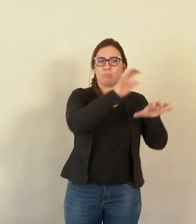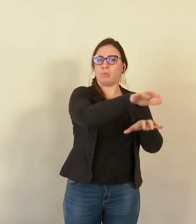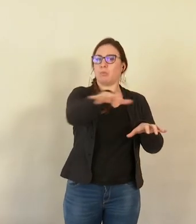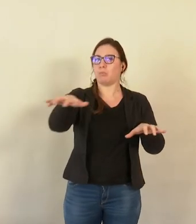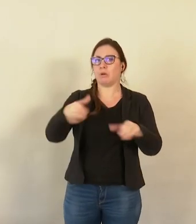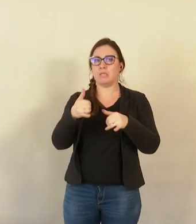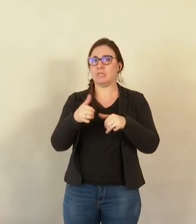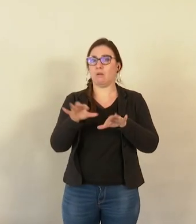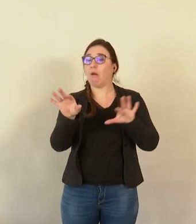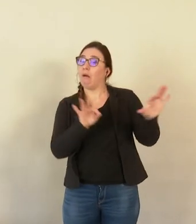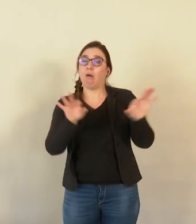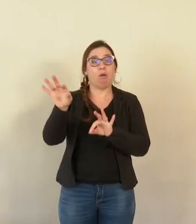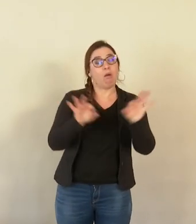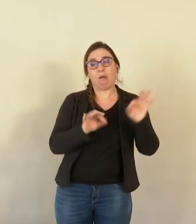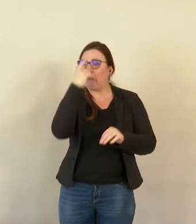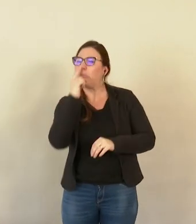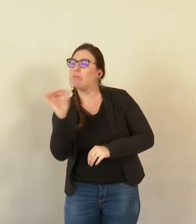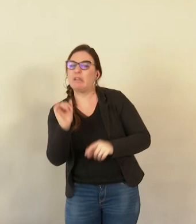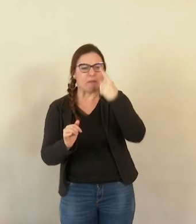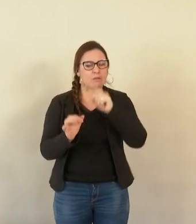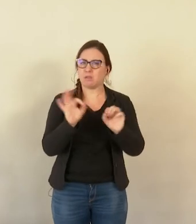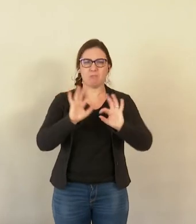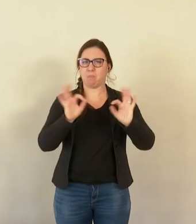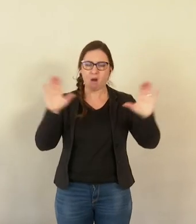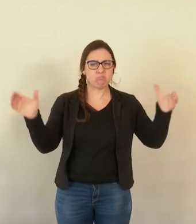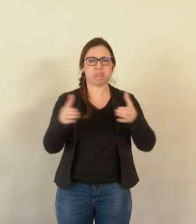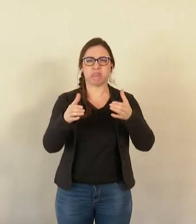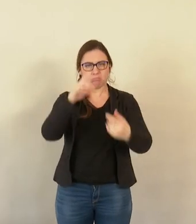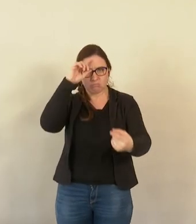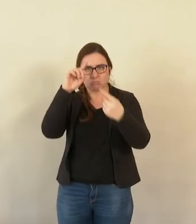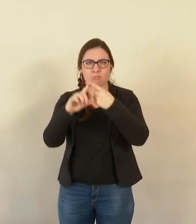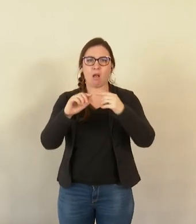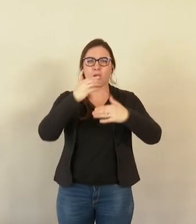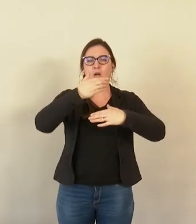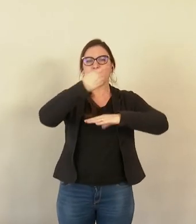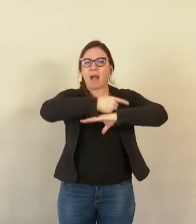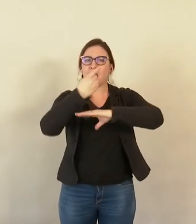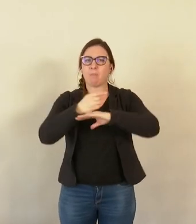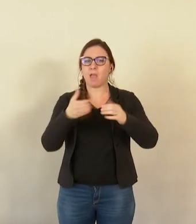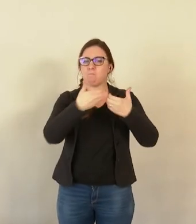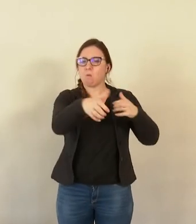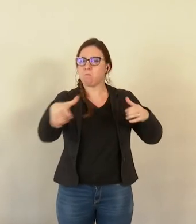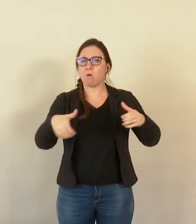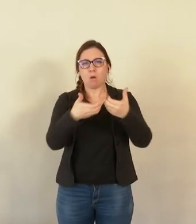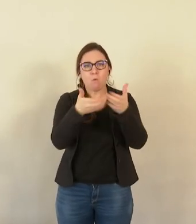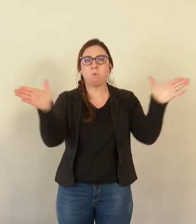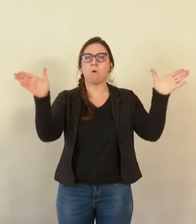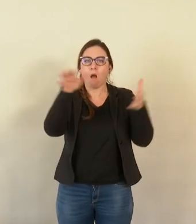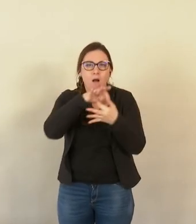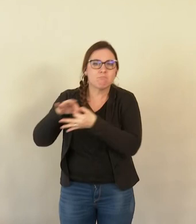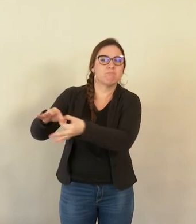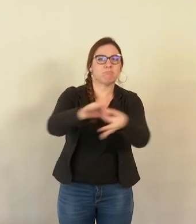font pas le tri entre les usagers et les usagères ils œuvrent pour abolir les barrières et vous le verrez tout au long des